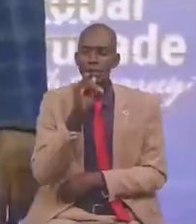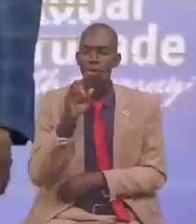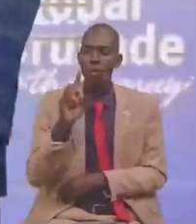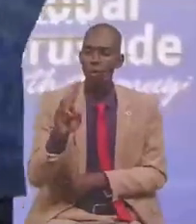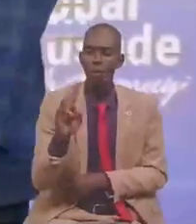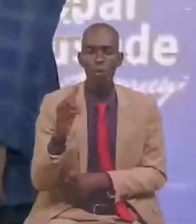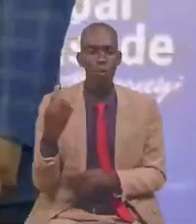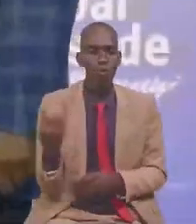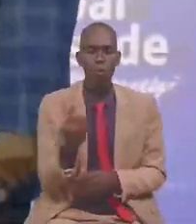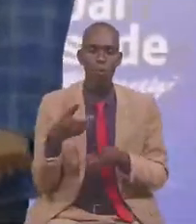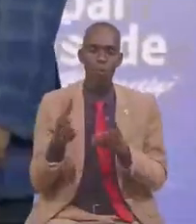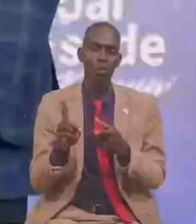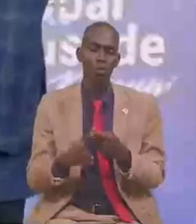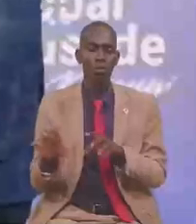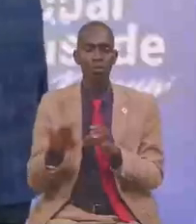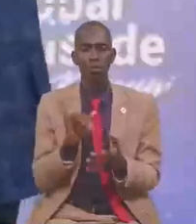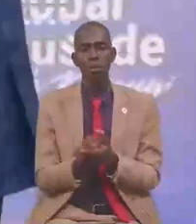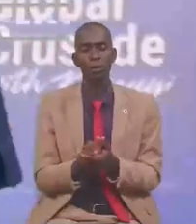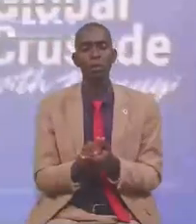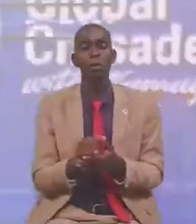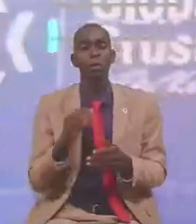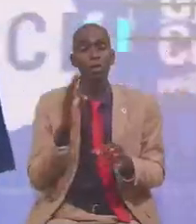le faire. Si tu ne te